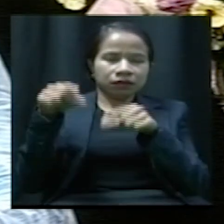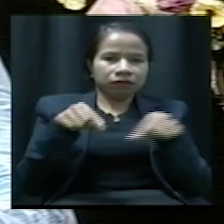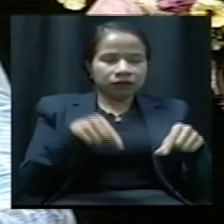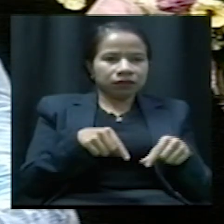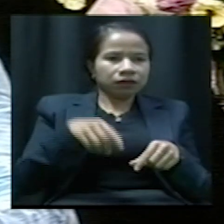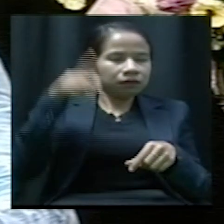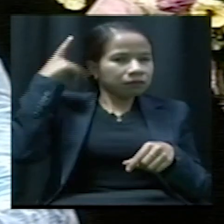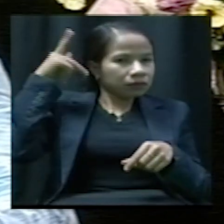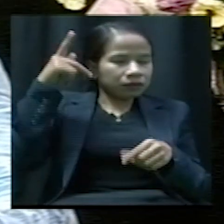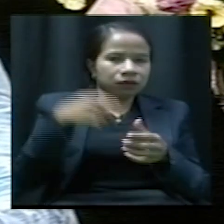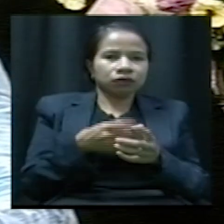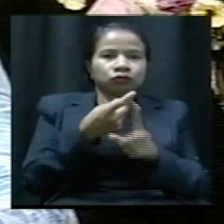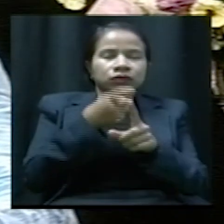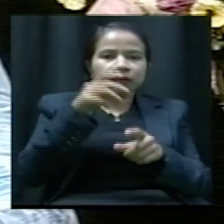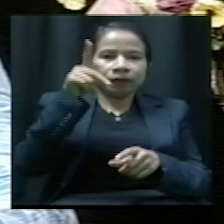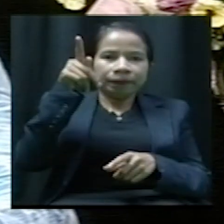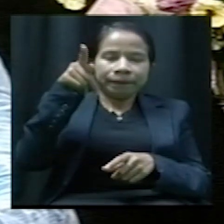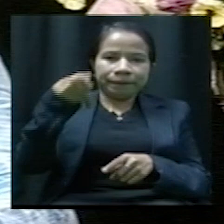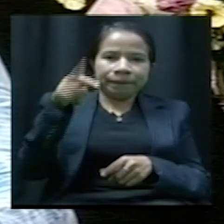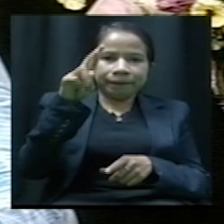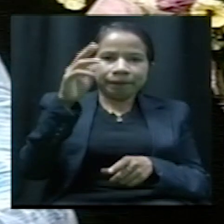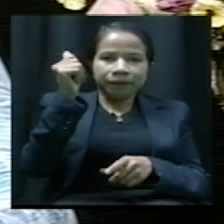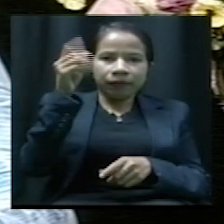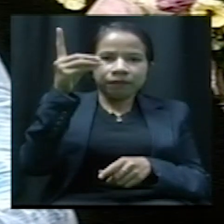defisiensi psikososial usi pradet